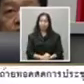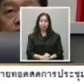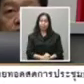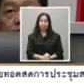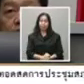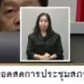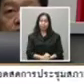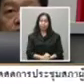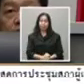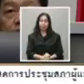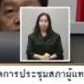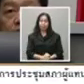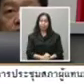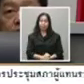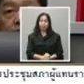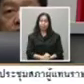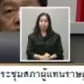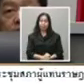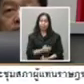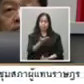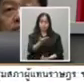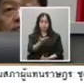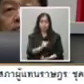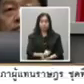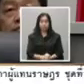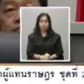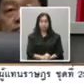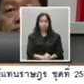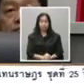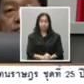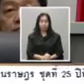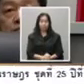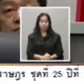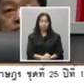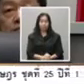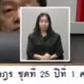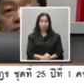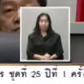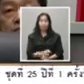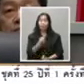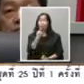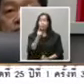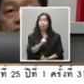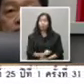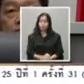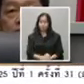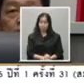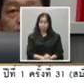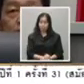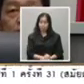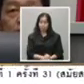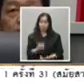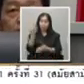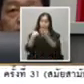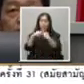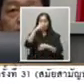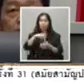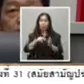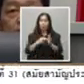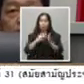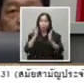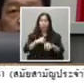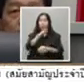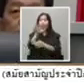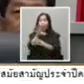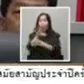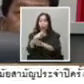ท่านประธานครับ ท่านเสรีครับ ก็ผมจะสรุปอย่างนี้ครับสุภาษิตเขาบอกว่าคนเราเนี่ยหลอกคนอื่นได้